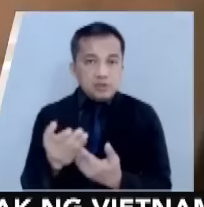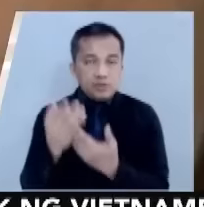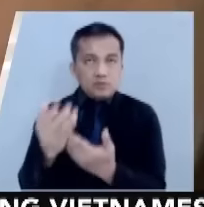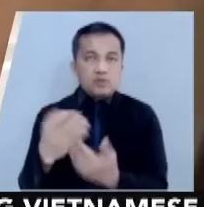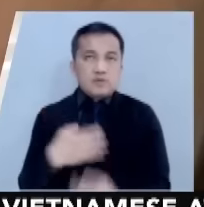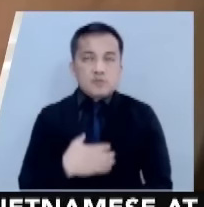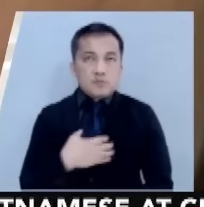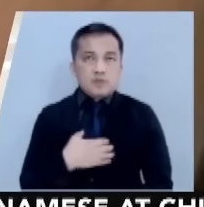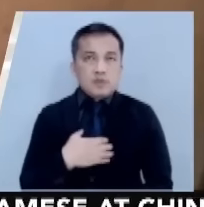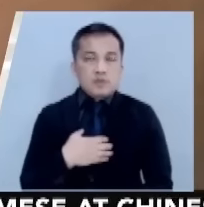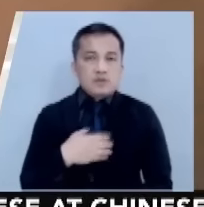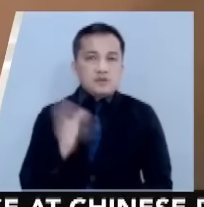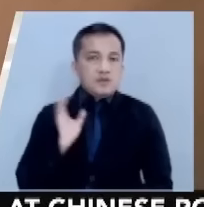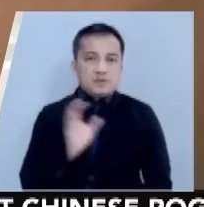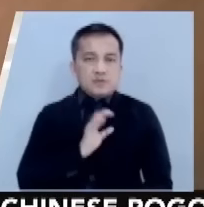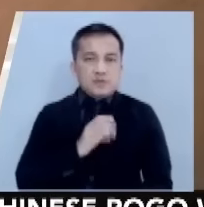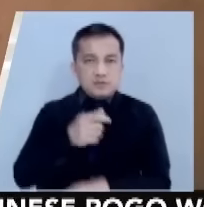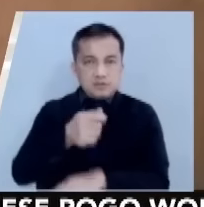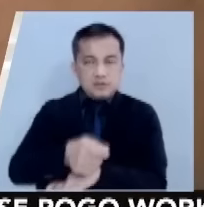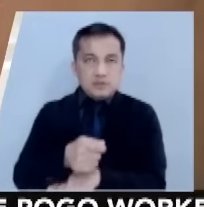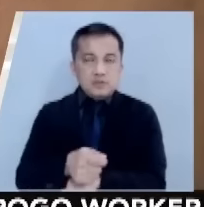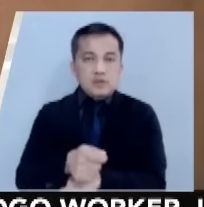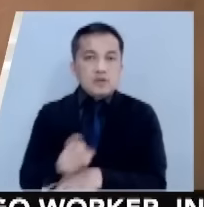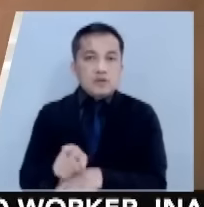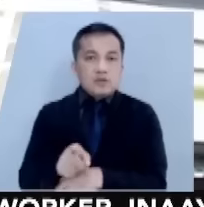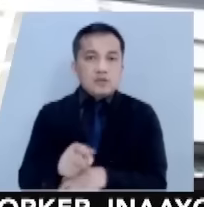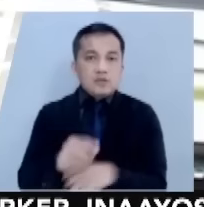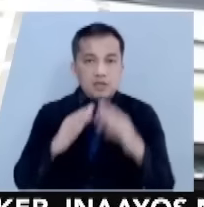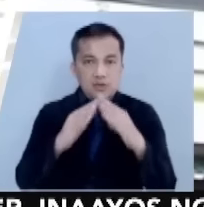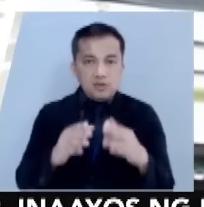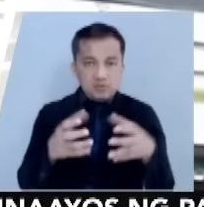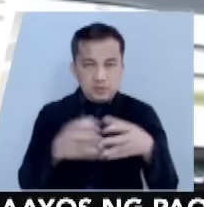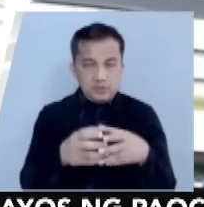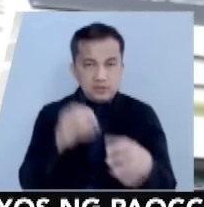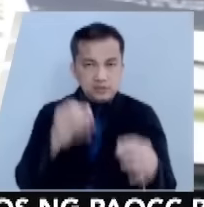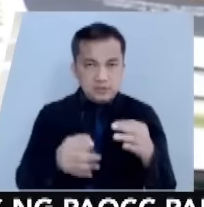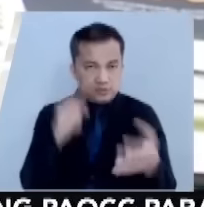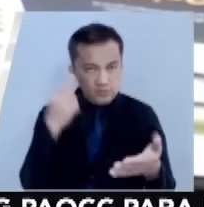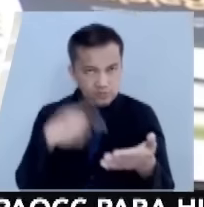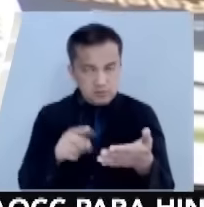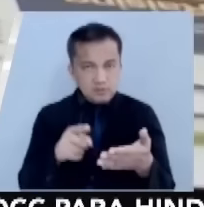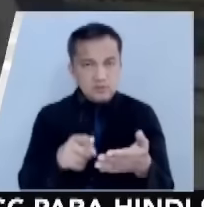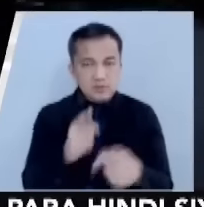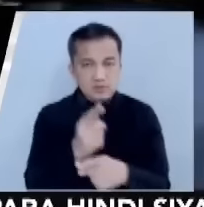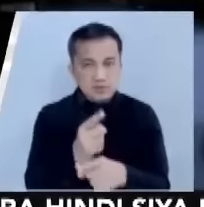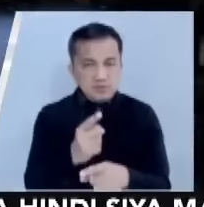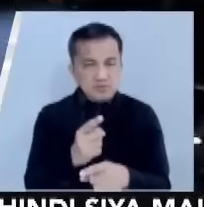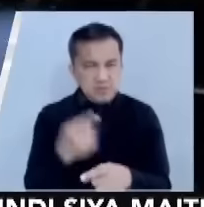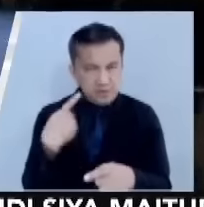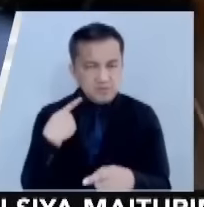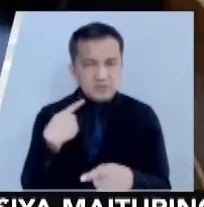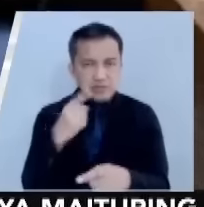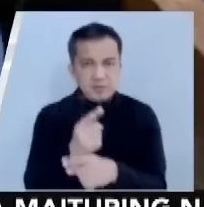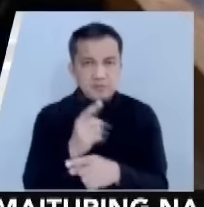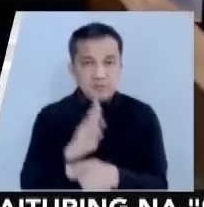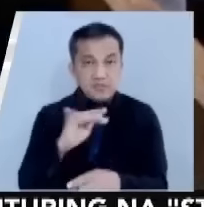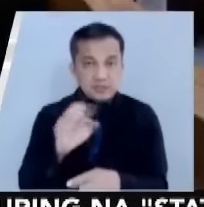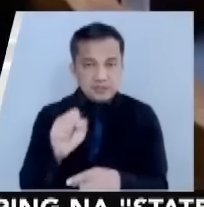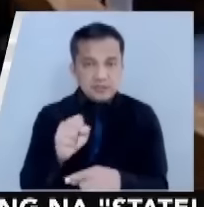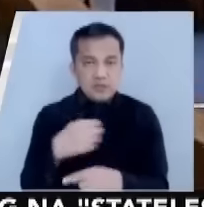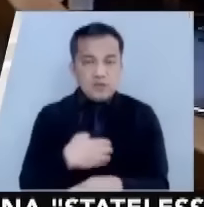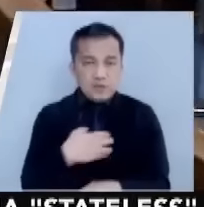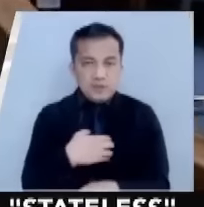Kamara, didinggin muna ng House Committee on Justice para tingnan kung may sapat na batayan ang impeachment complaint. May maximum 60 days